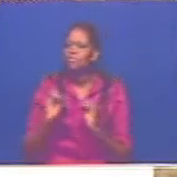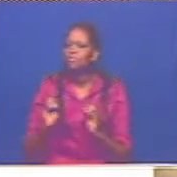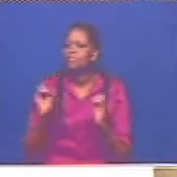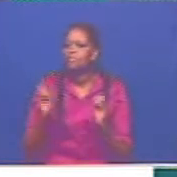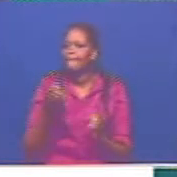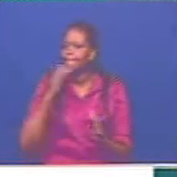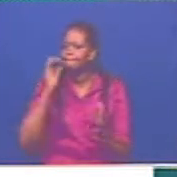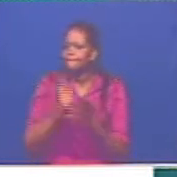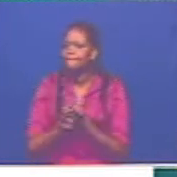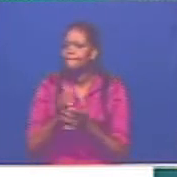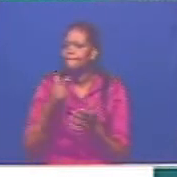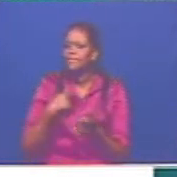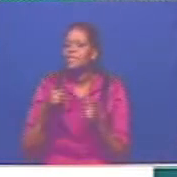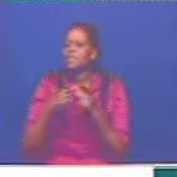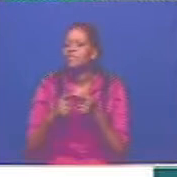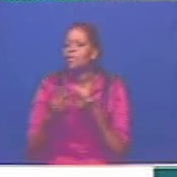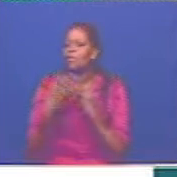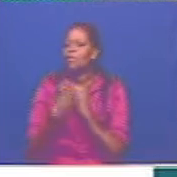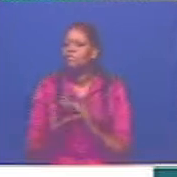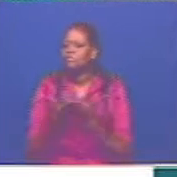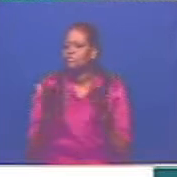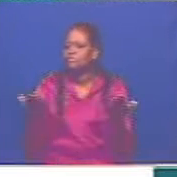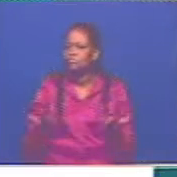Niamini takuenzi, haidijeneza.